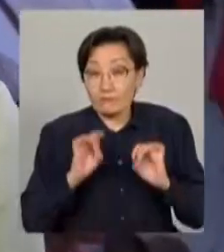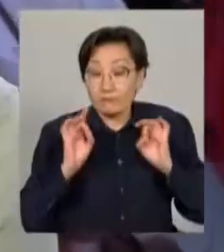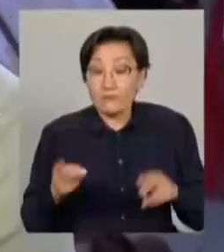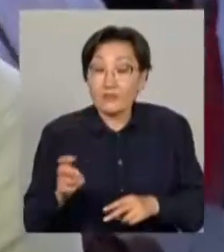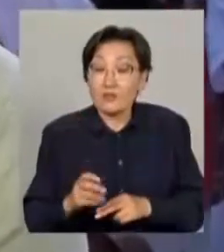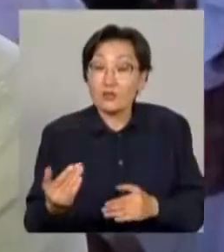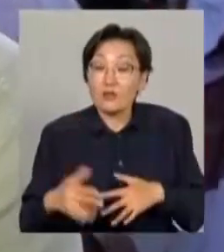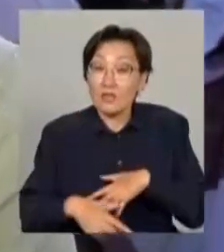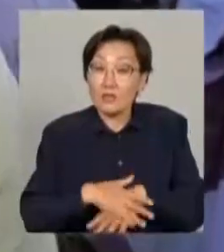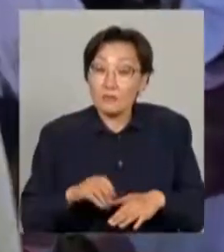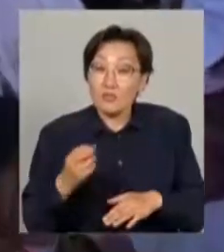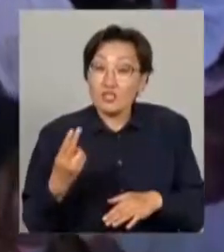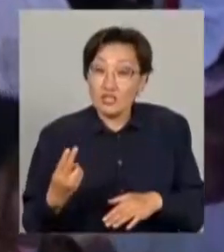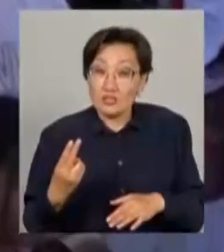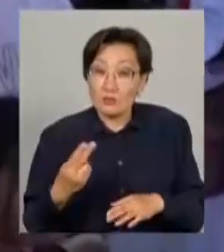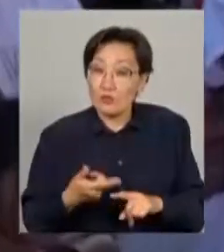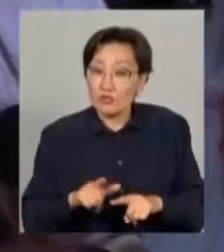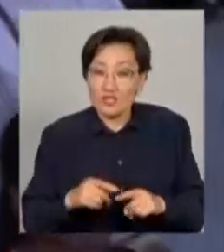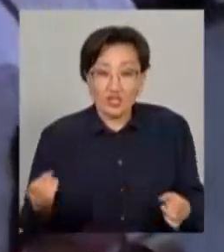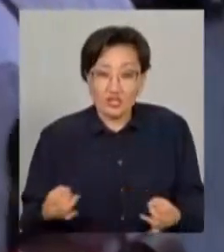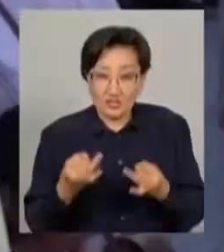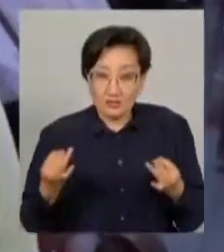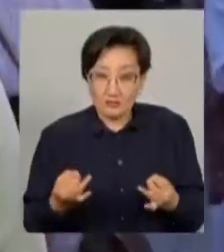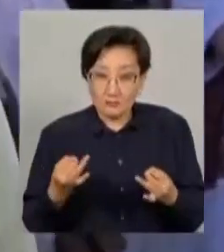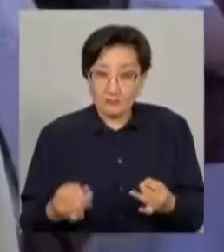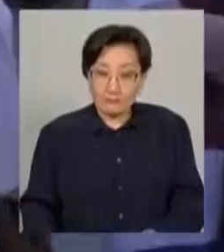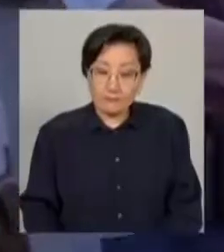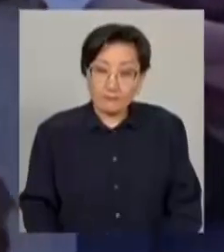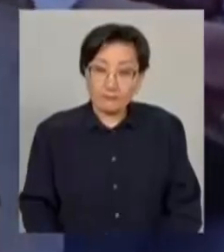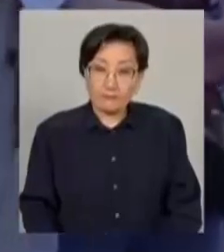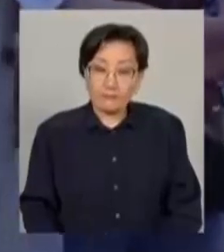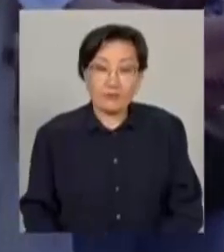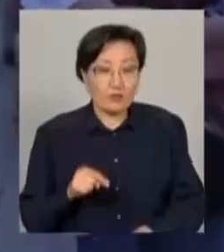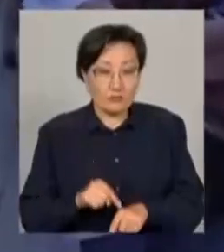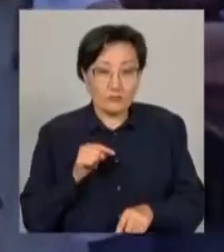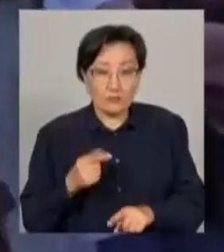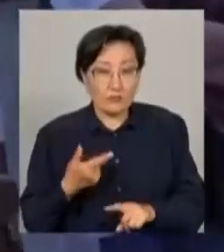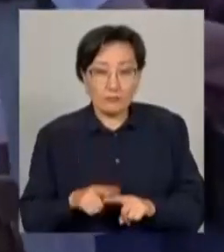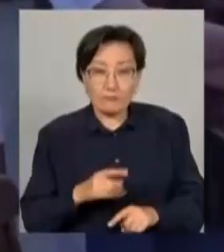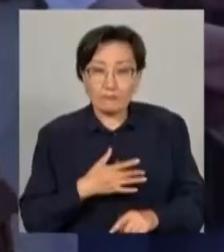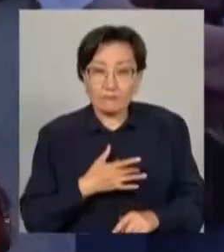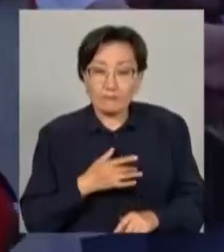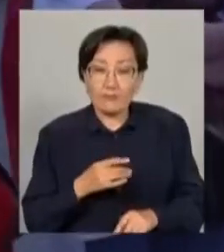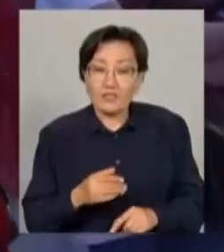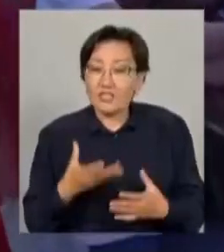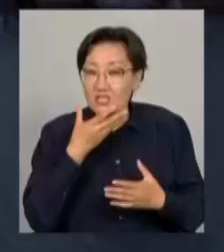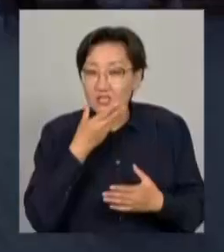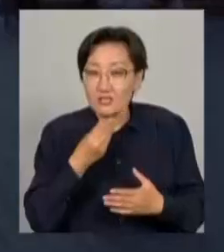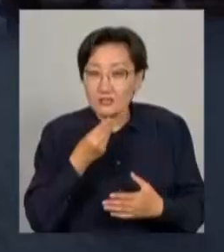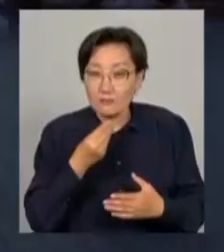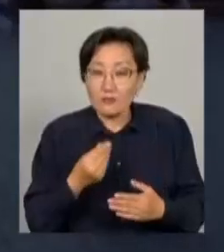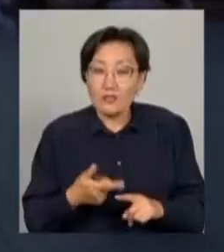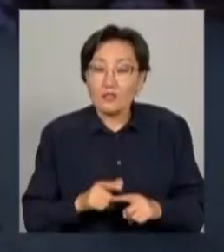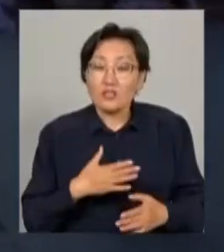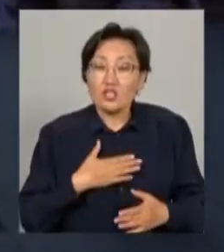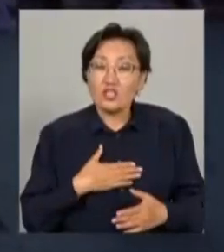ваше народное, национальное. Очень интересно. Трогает очень сильно за душу. Красиво. Это